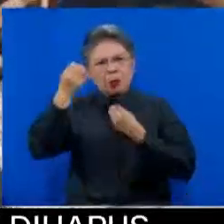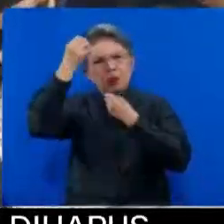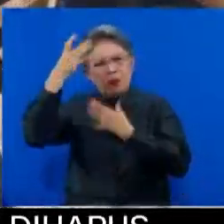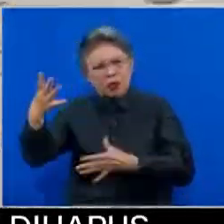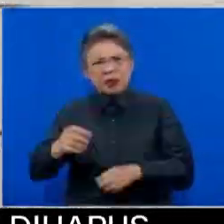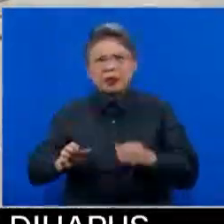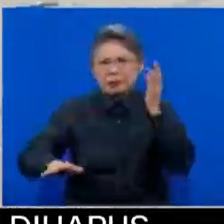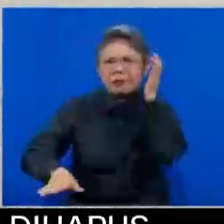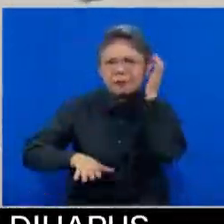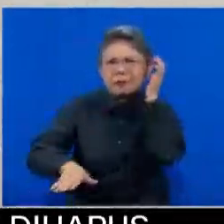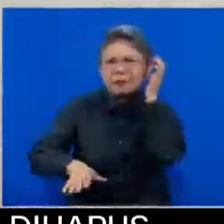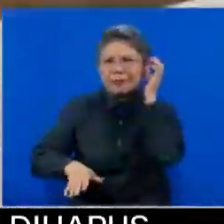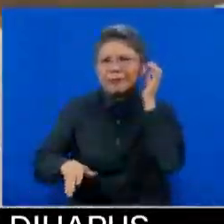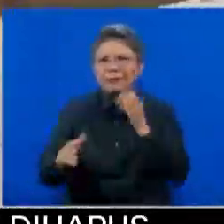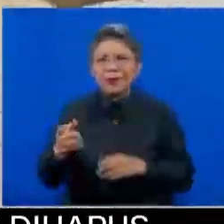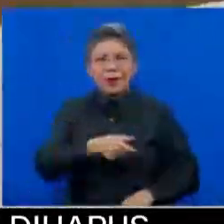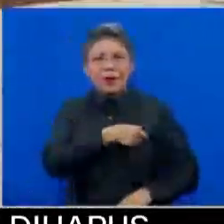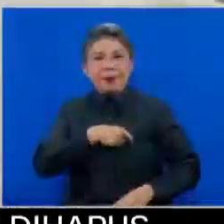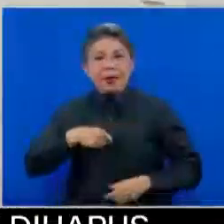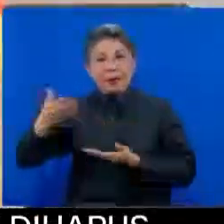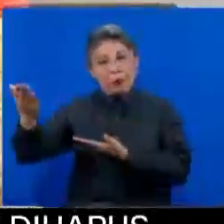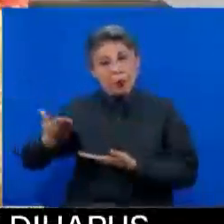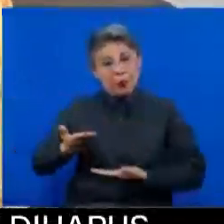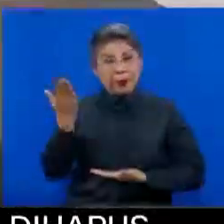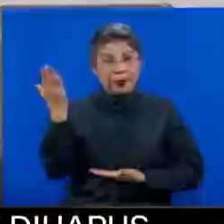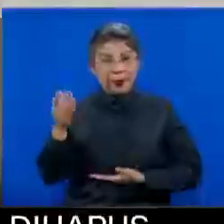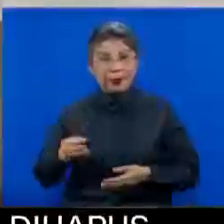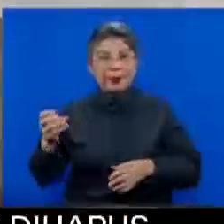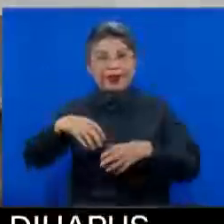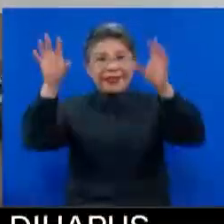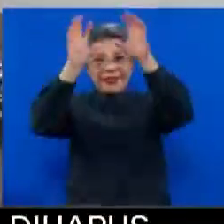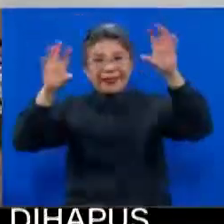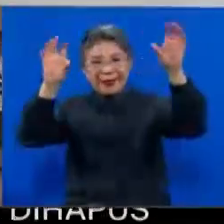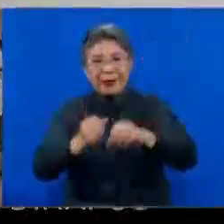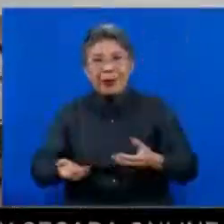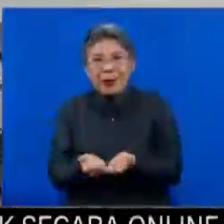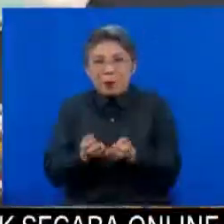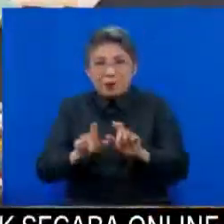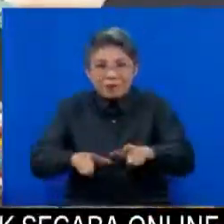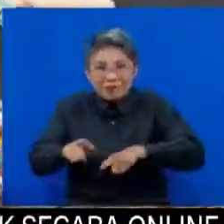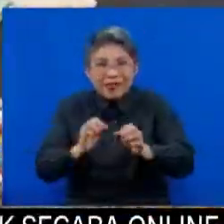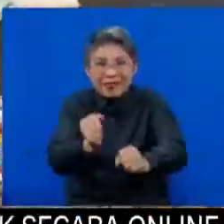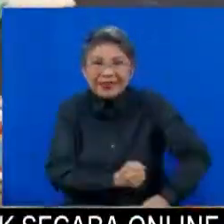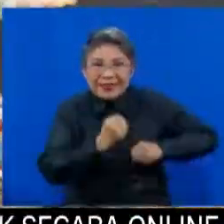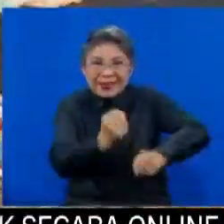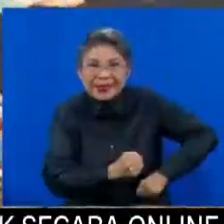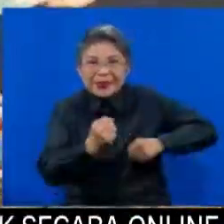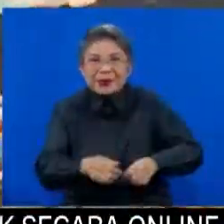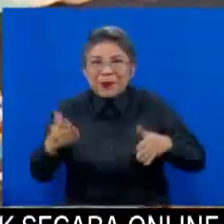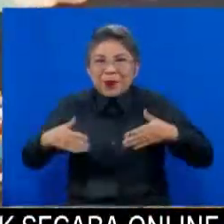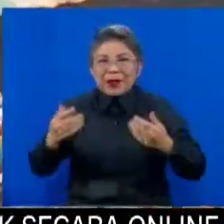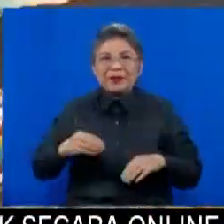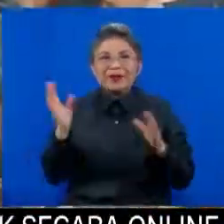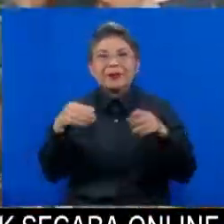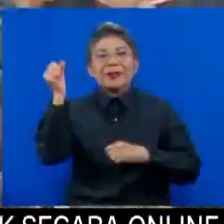jockey. Panitia mengundang DJ Rara untuk mengisi acara Festival Perahu Dayung di Desa Tejo Asri dalam memeriahkan hari ulang